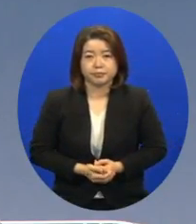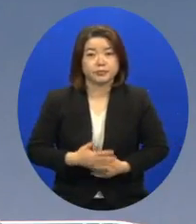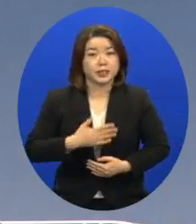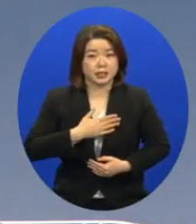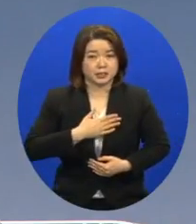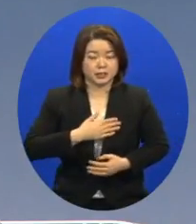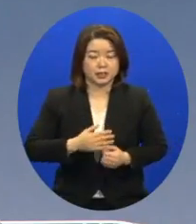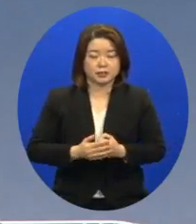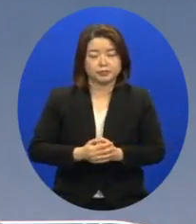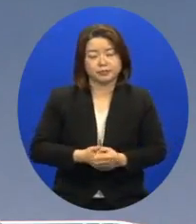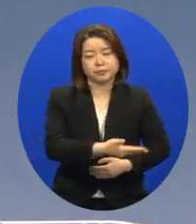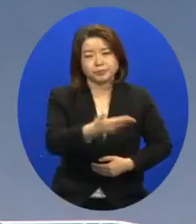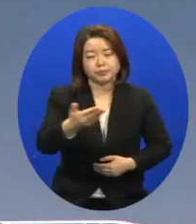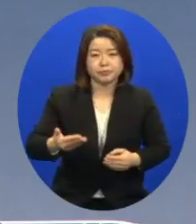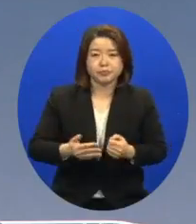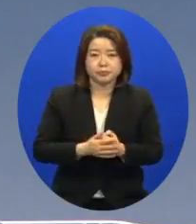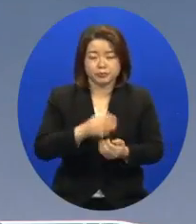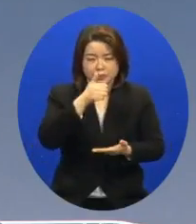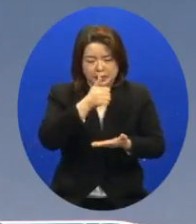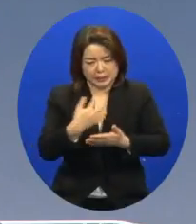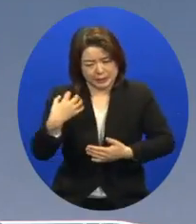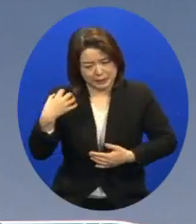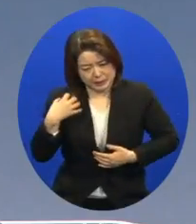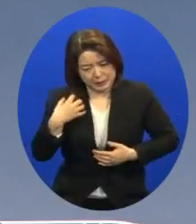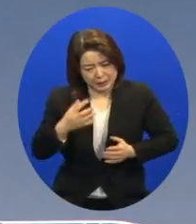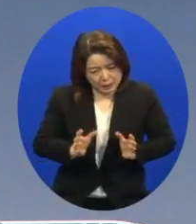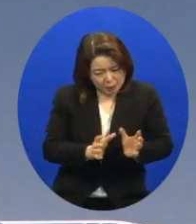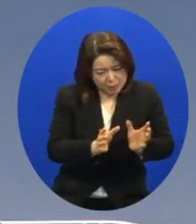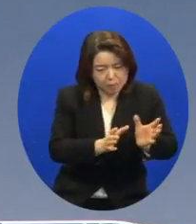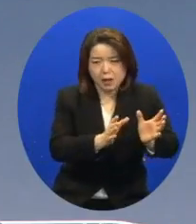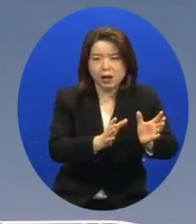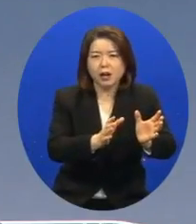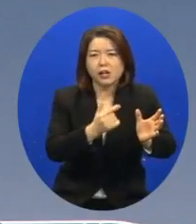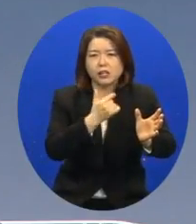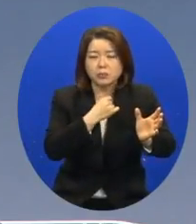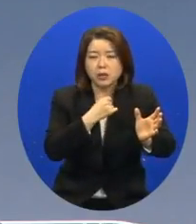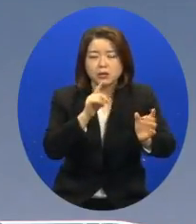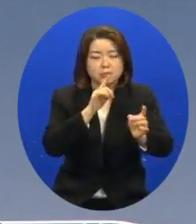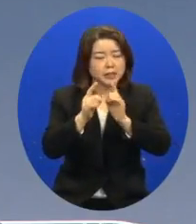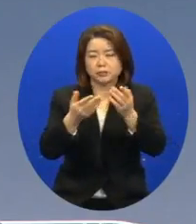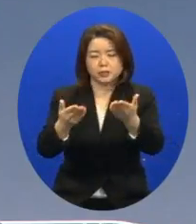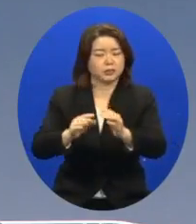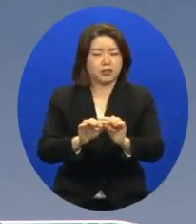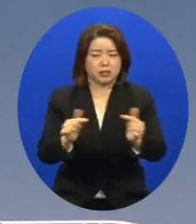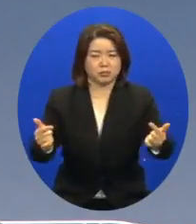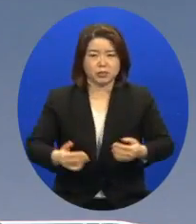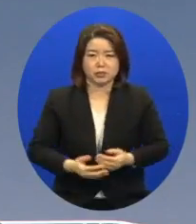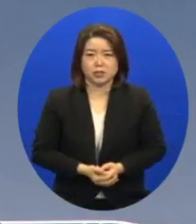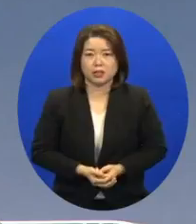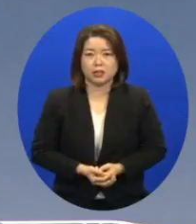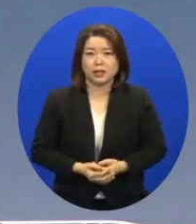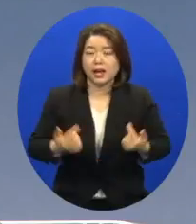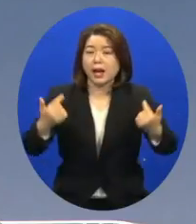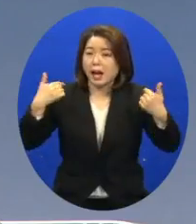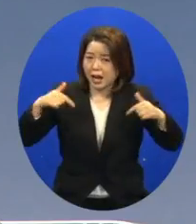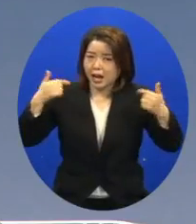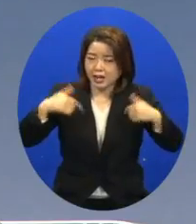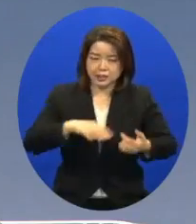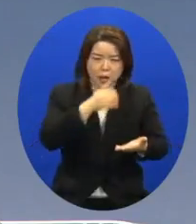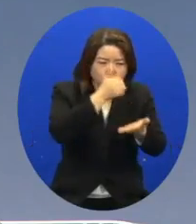저는 여러분을 죄책감으로 몰아 가고 싶어서 이 말씀을 드리는 것이 아닙니다 항상